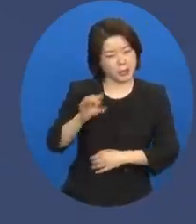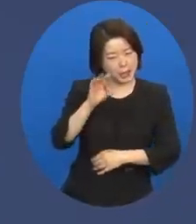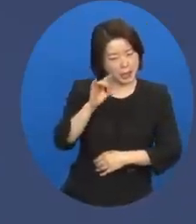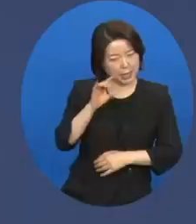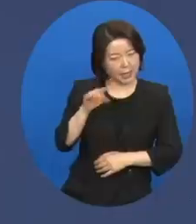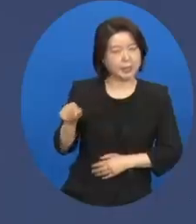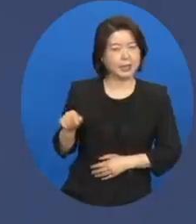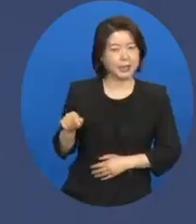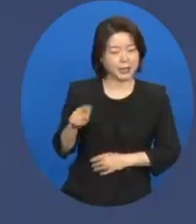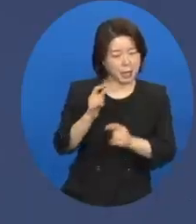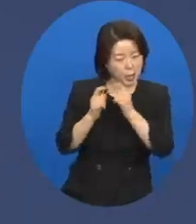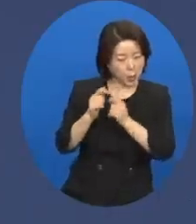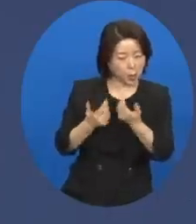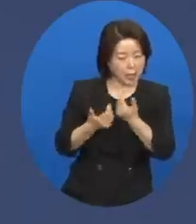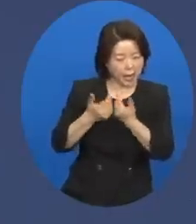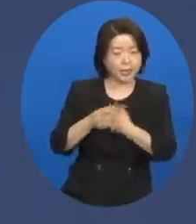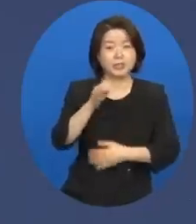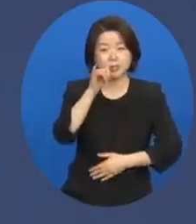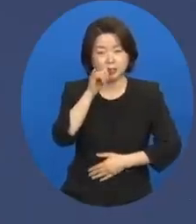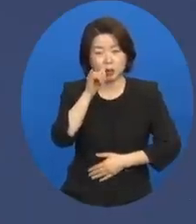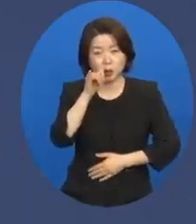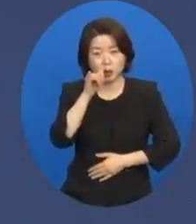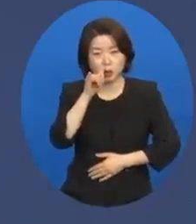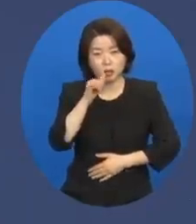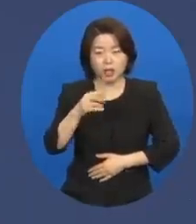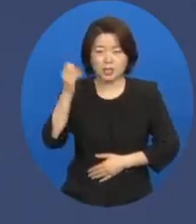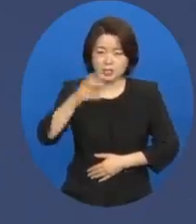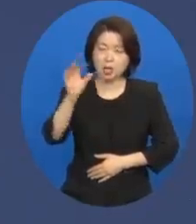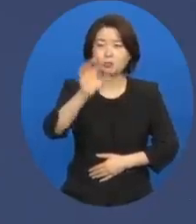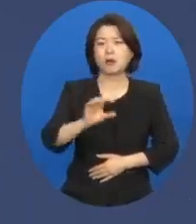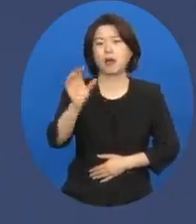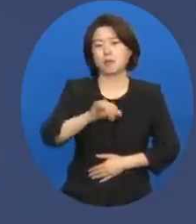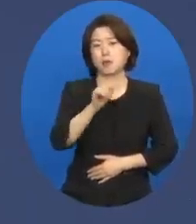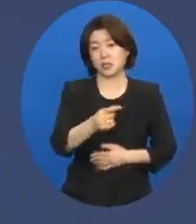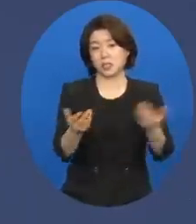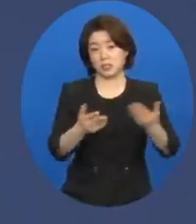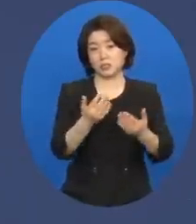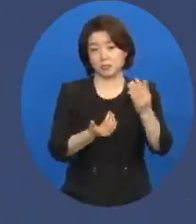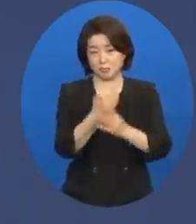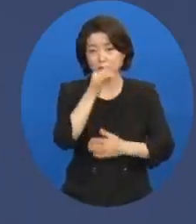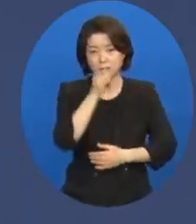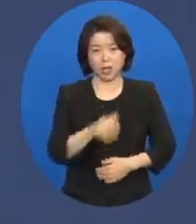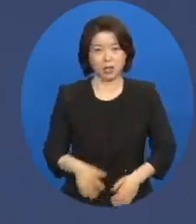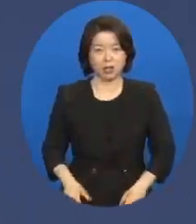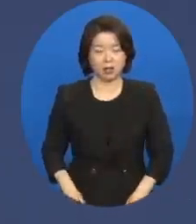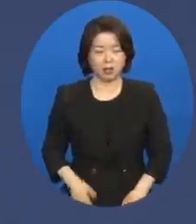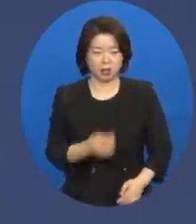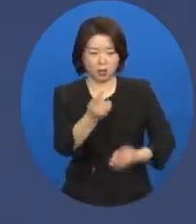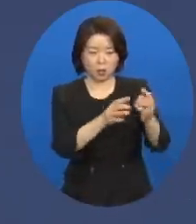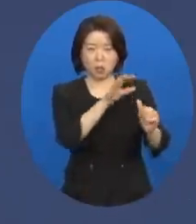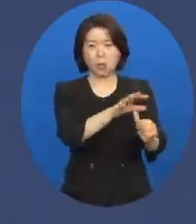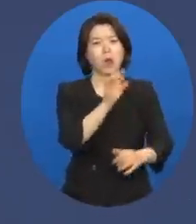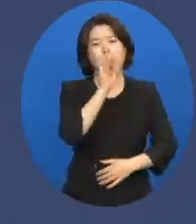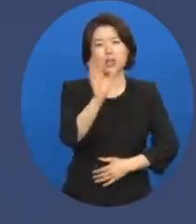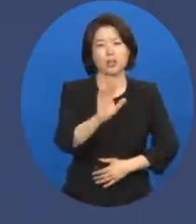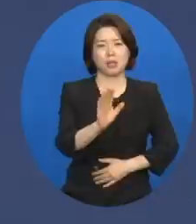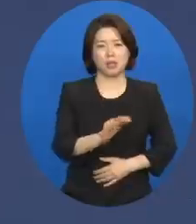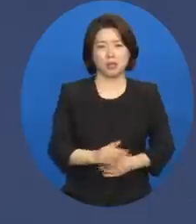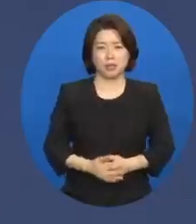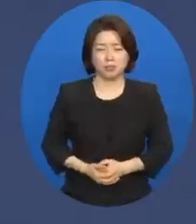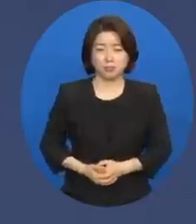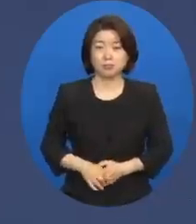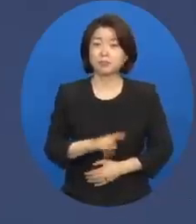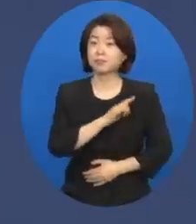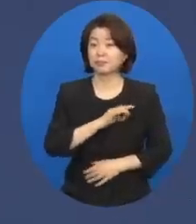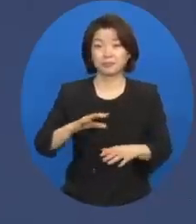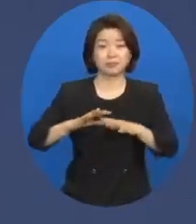계속 고민과 갈등을 하면서도 자꾸 반복해서 그 일 저질러지죠. 통제가 안 된다는 거예요. 통제. 제일